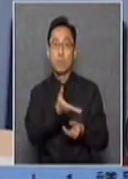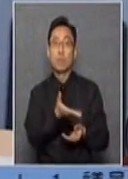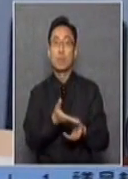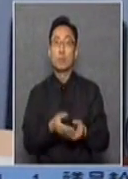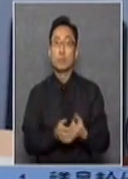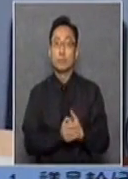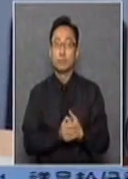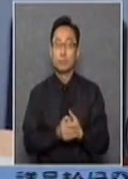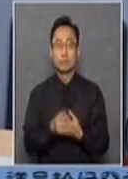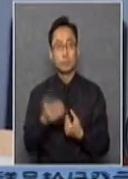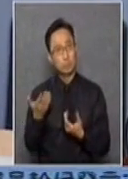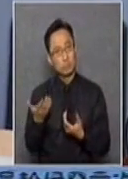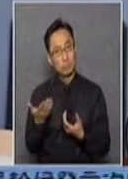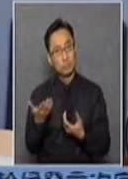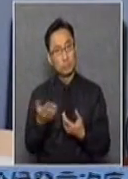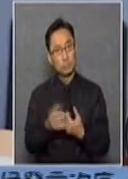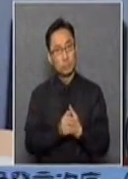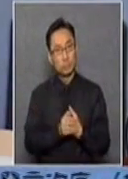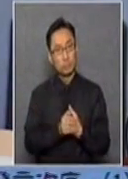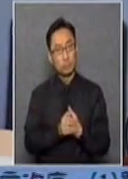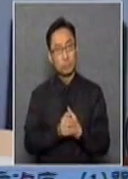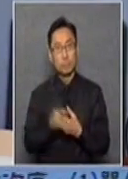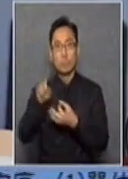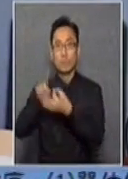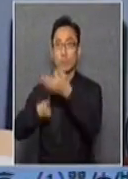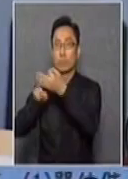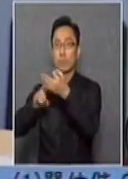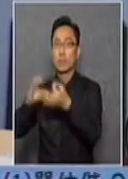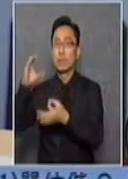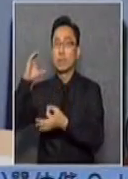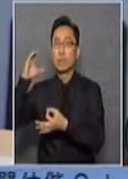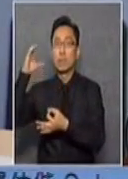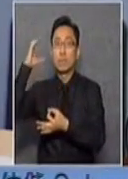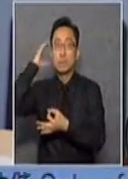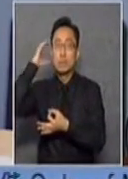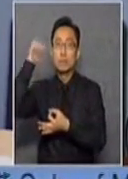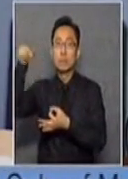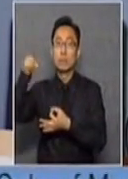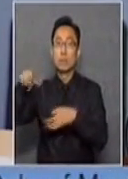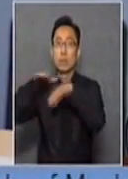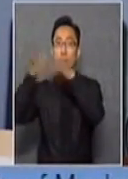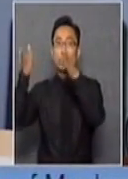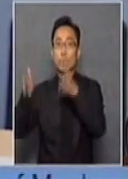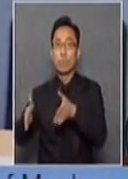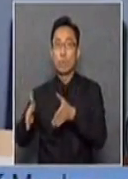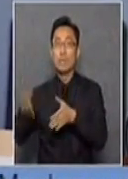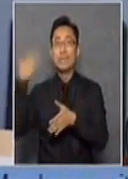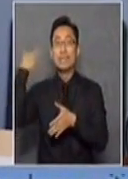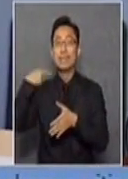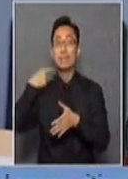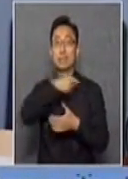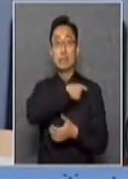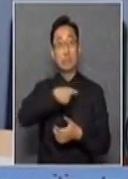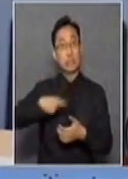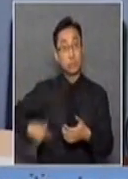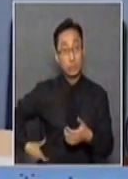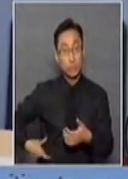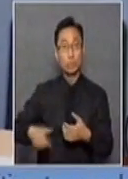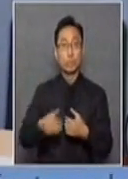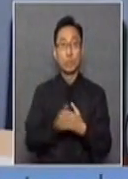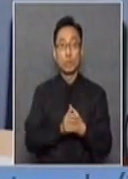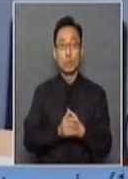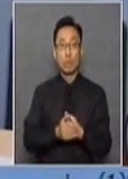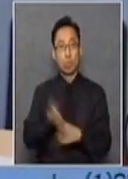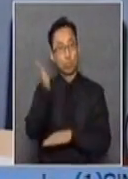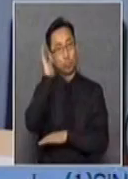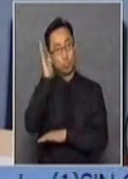呢、這個講法係陳茂波局長喺做議員嗰陣時候，即係個啰柚仲未轉嘅時候，係講得鏗鏘有力